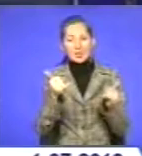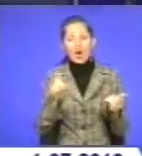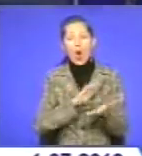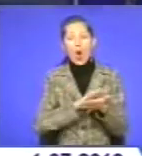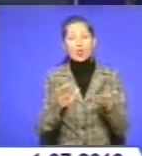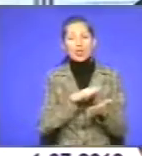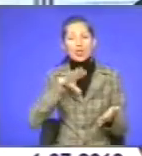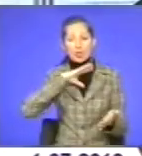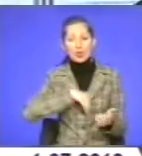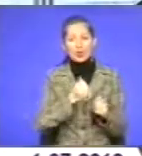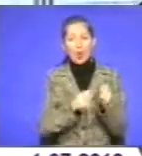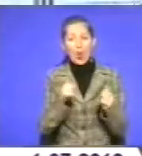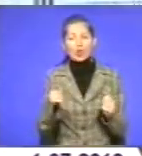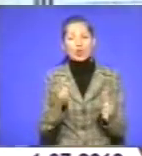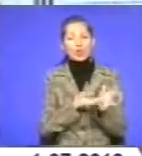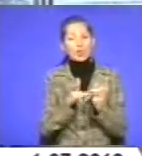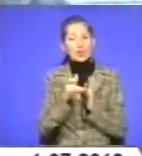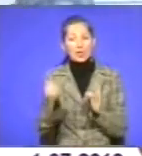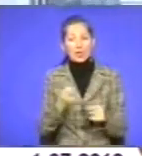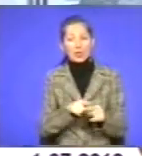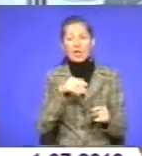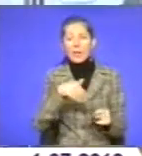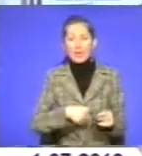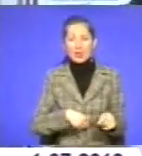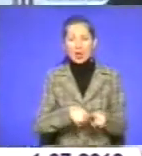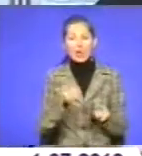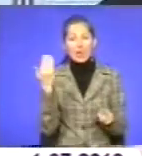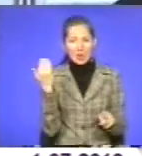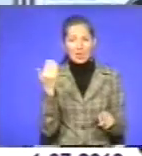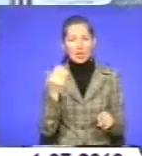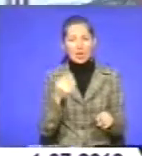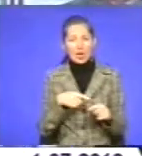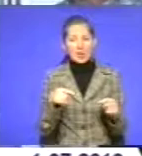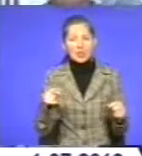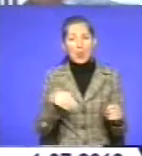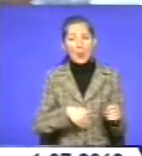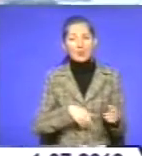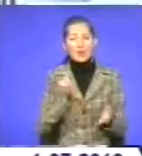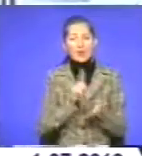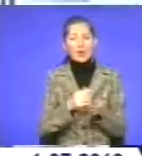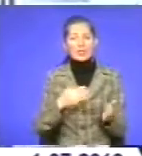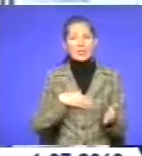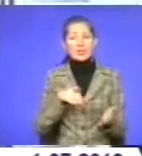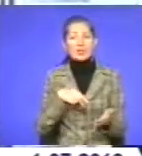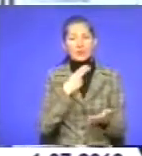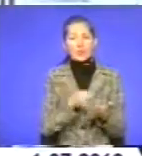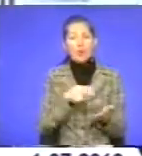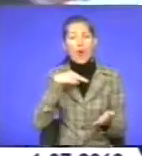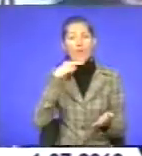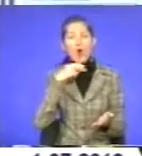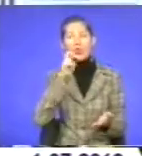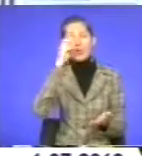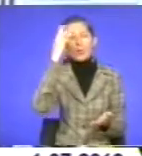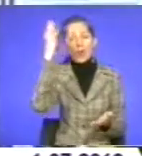християнина. Цей піст, як і інші пости, він зобов'язує нас зосередити нашу увагу на Господі